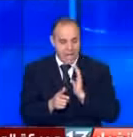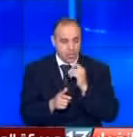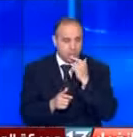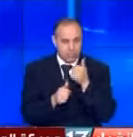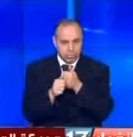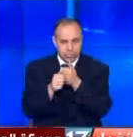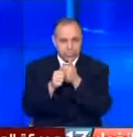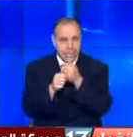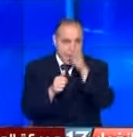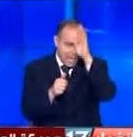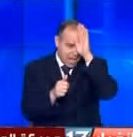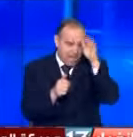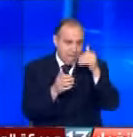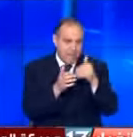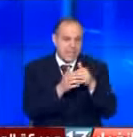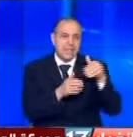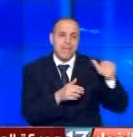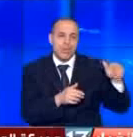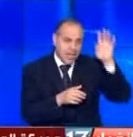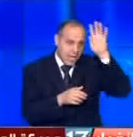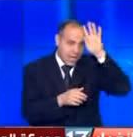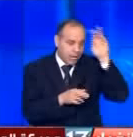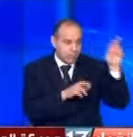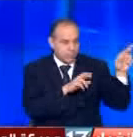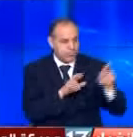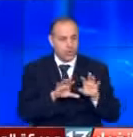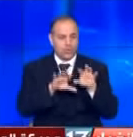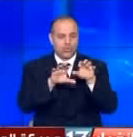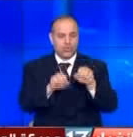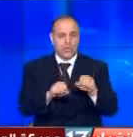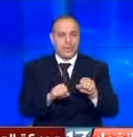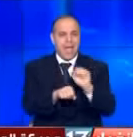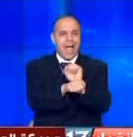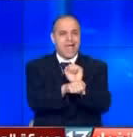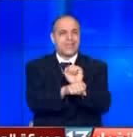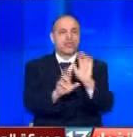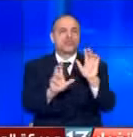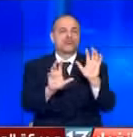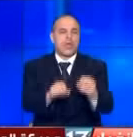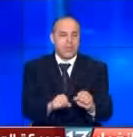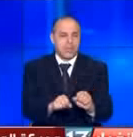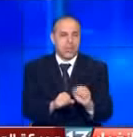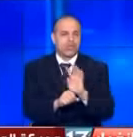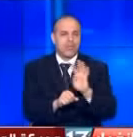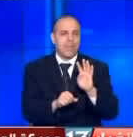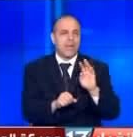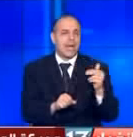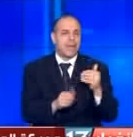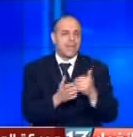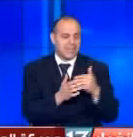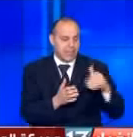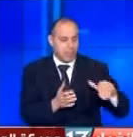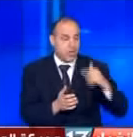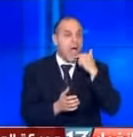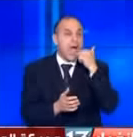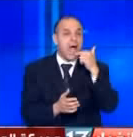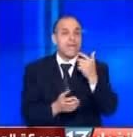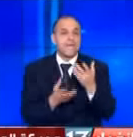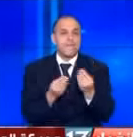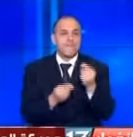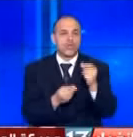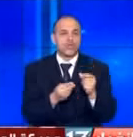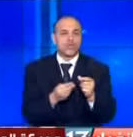في السجن. كما أردف البيان أن القوات استعادت السيطرة على سلسلة تلال عطشانة غربي المدينة إضافة إلى حي